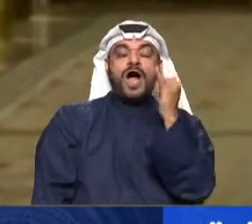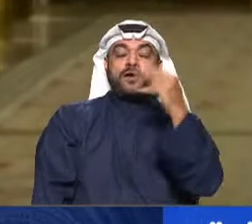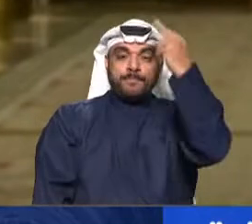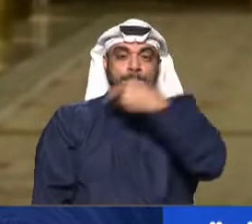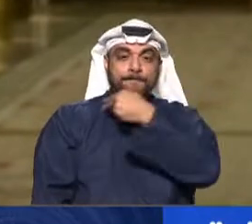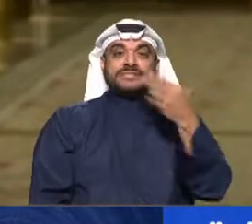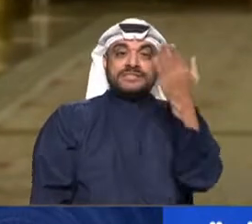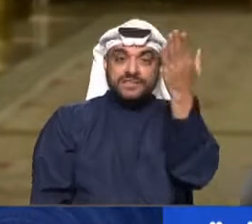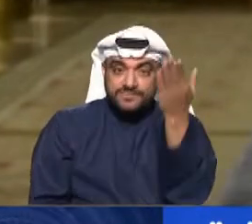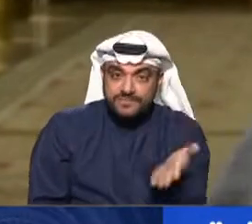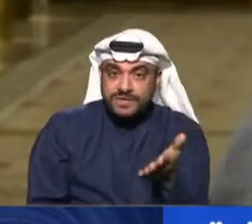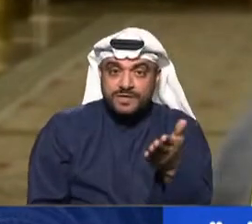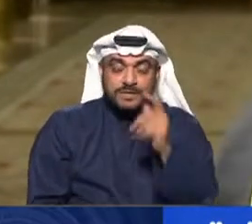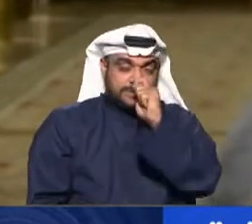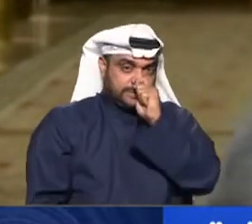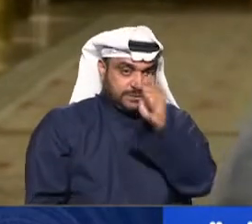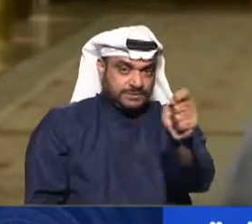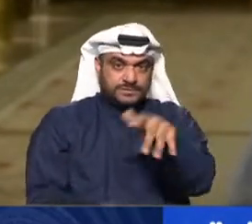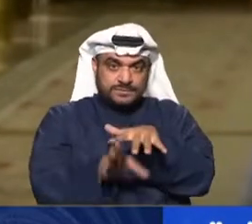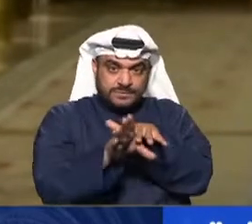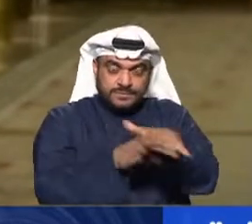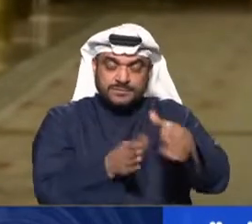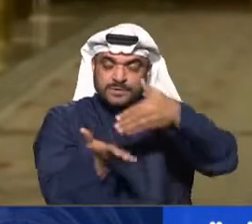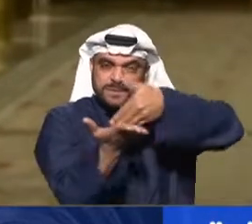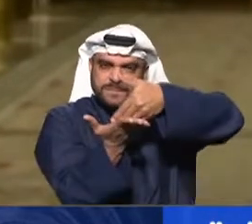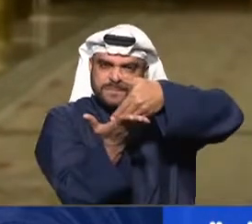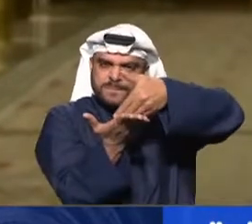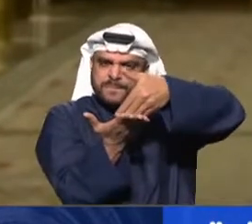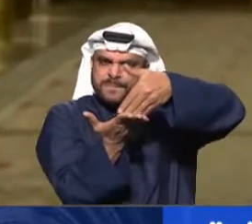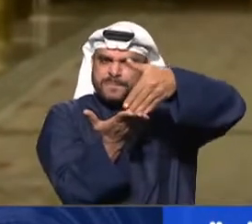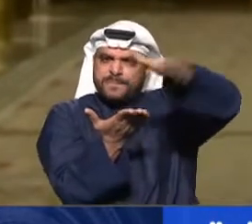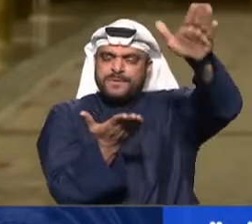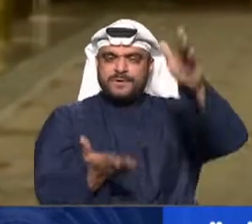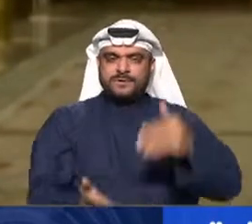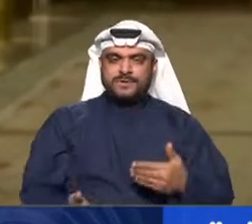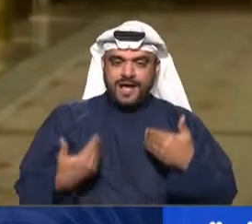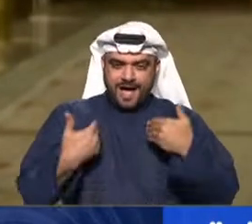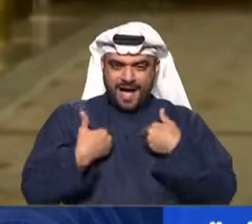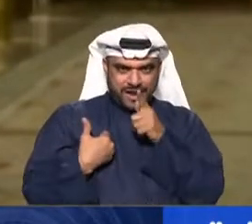مسيحيين يتعرضون للإبادة ويستكثرون علينا.